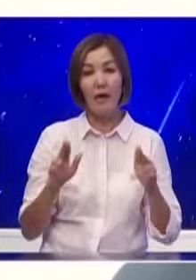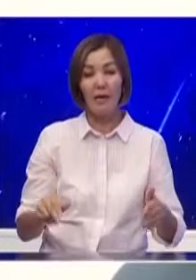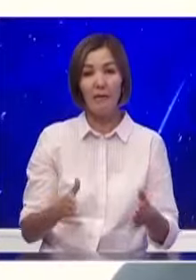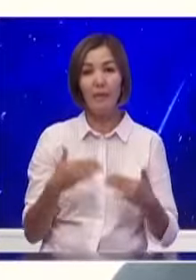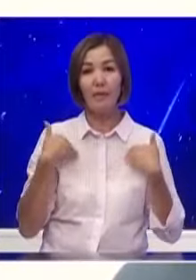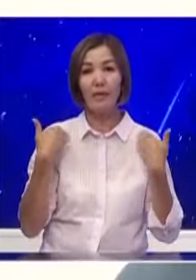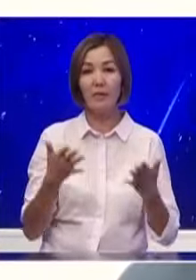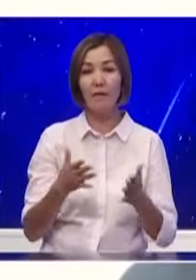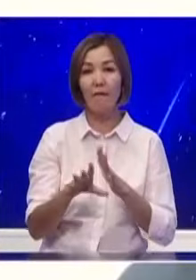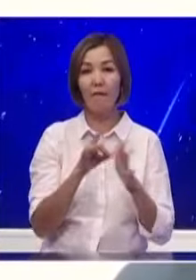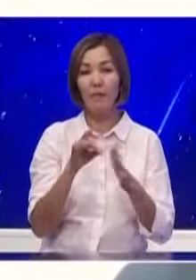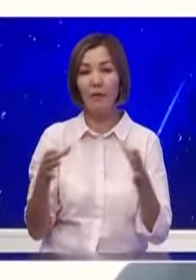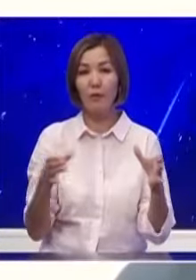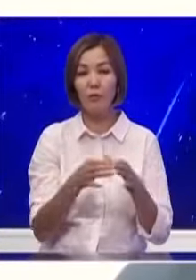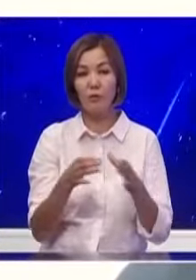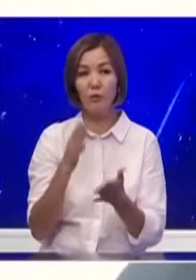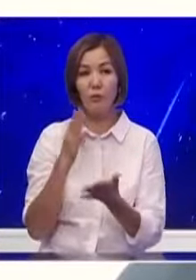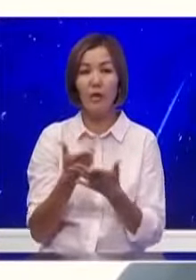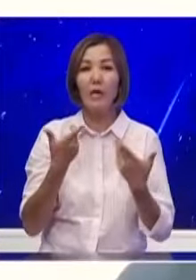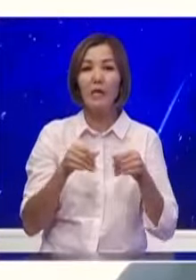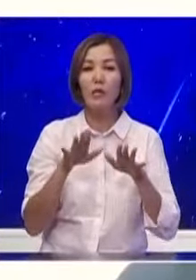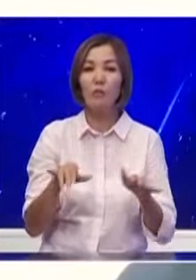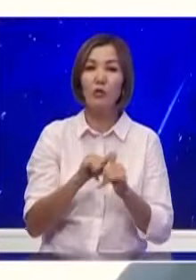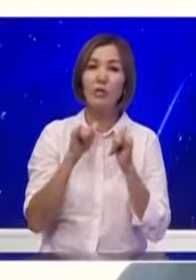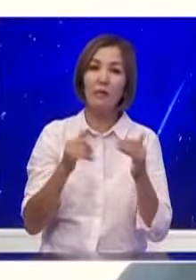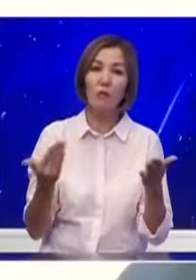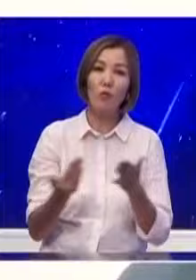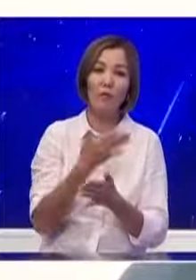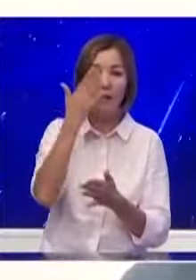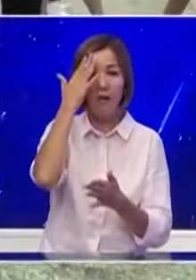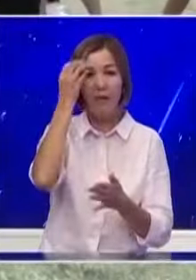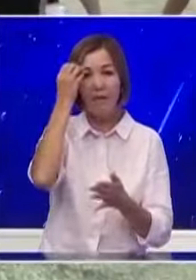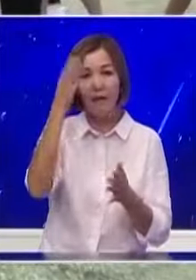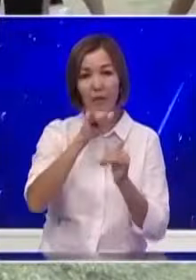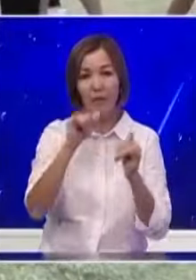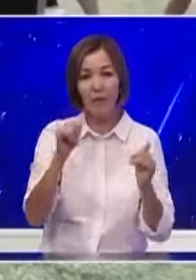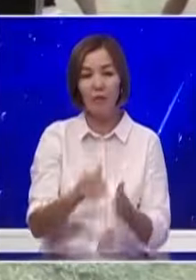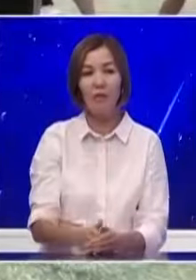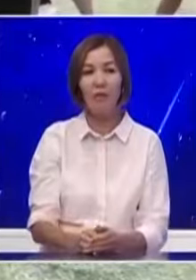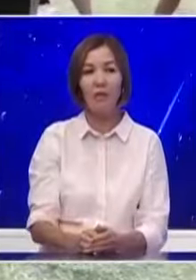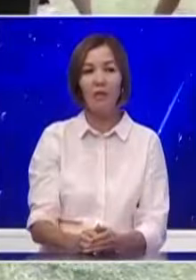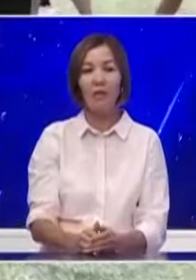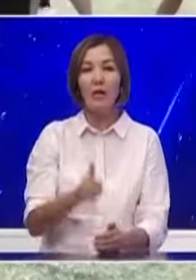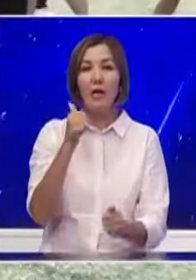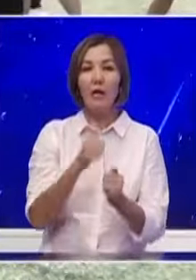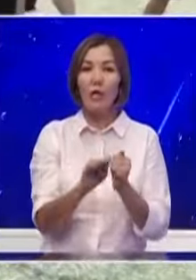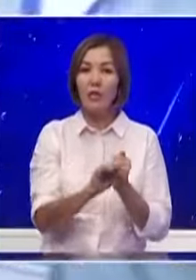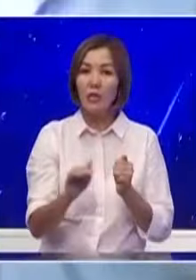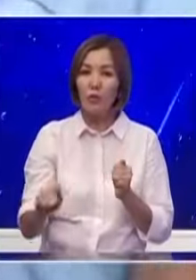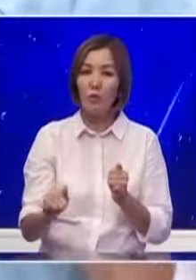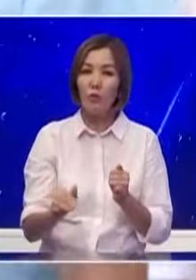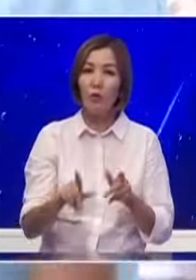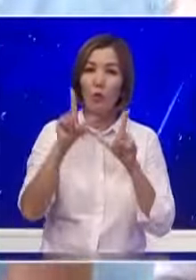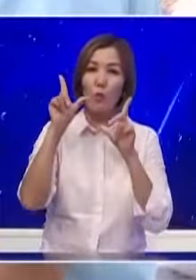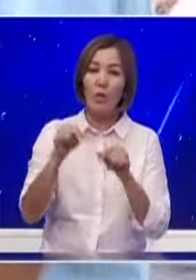представлен широкий выбор кружков и секций, где можно развить новые навыки. Для того, чтобы каждый ребенок уехал из